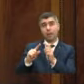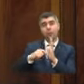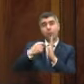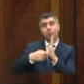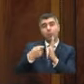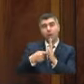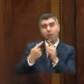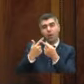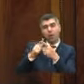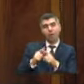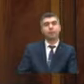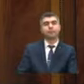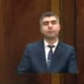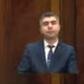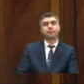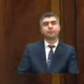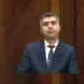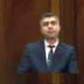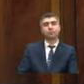وخاصة ما يتعلق منها